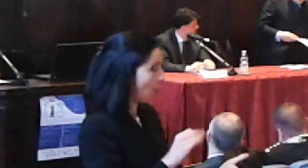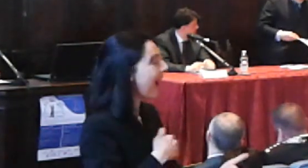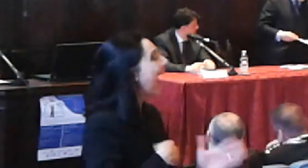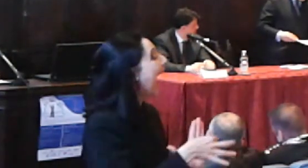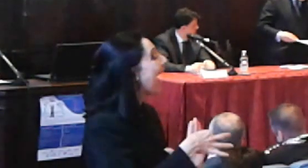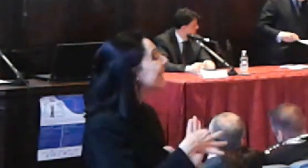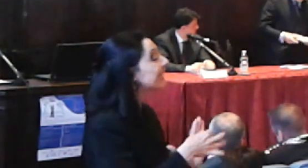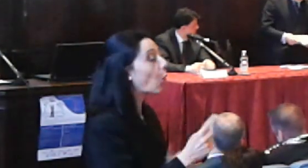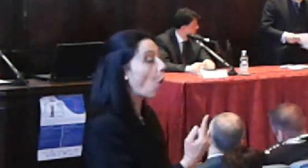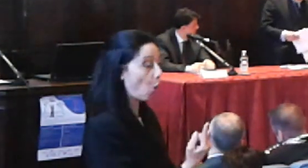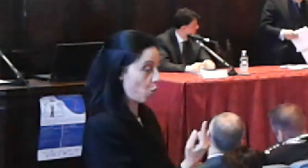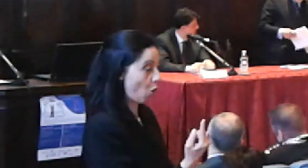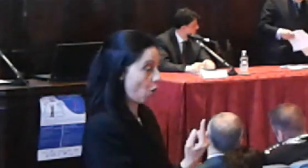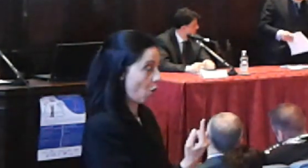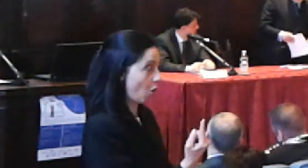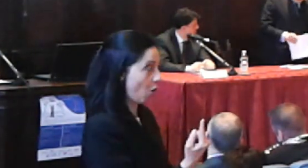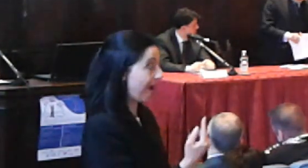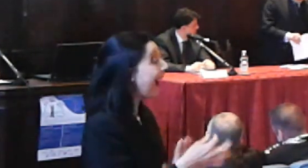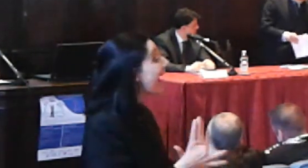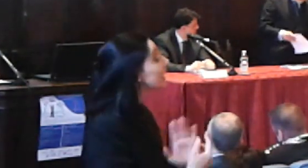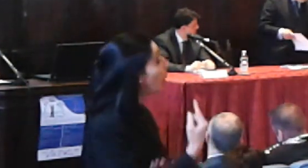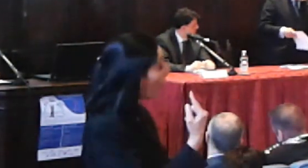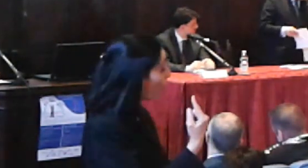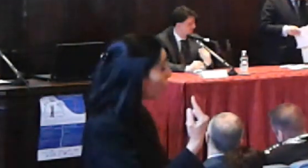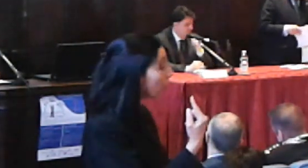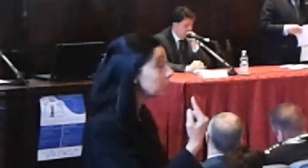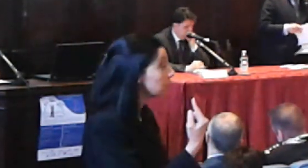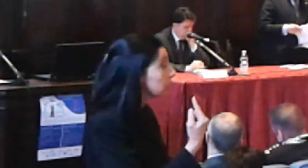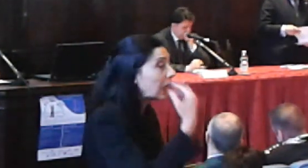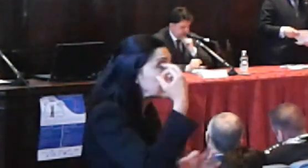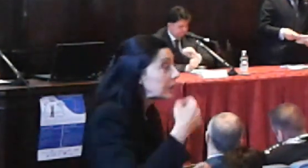dell'articolo 1 del protocollo, che poi chiaramente avrete tutti,